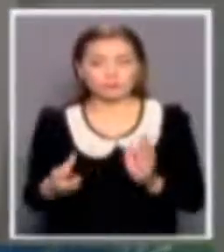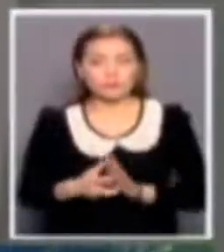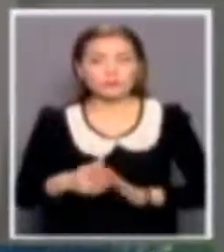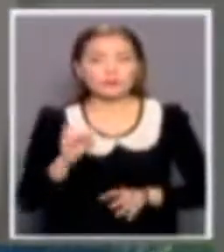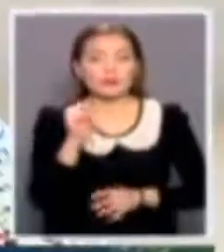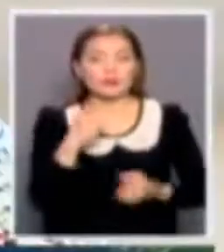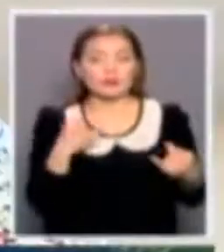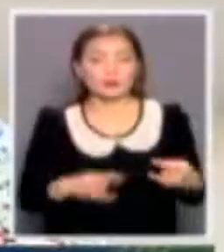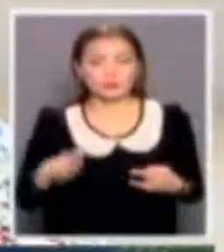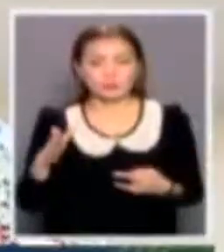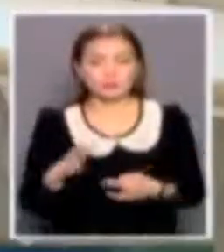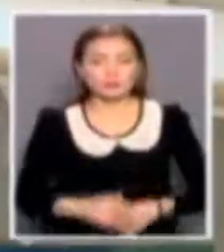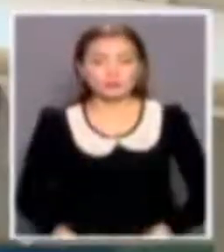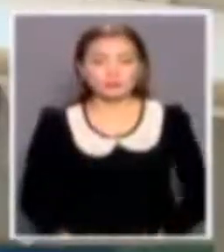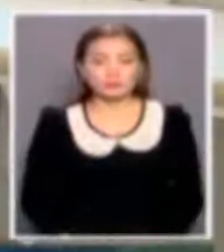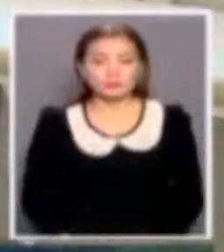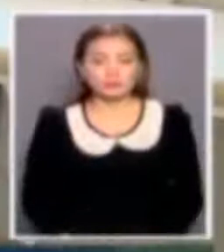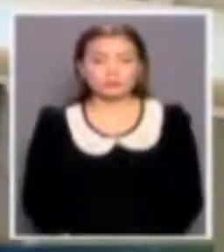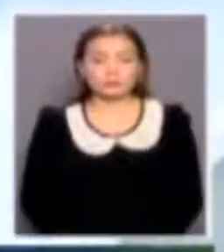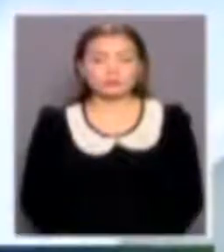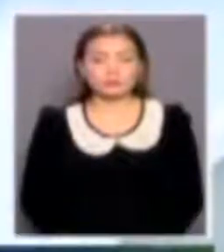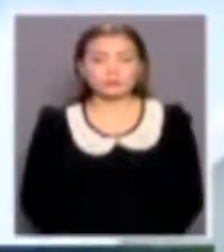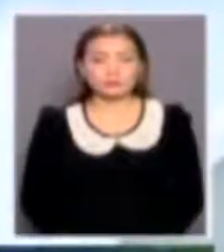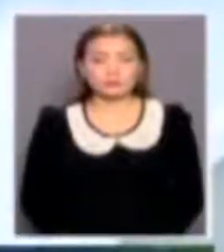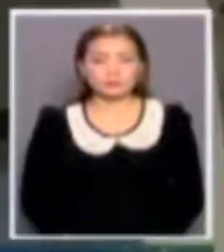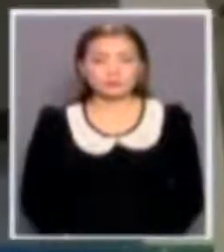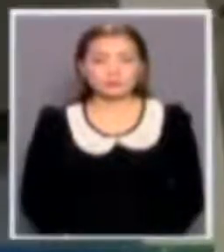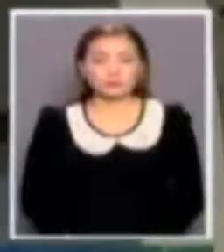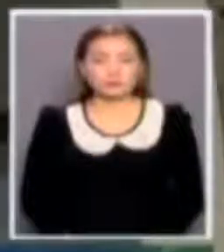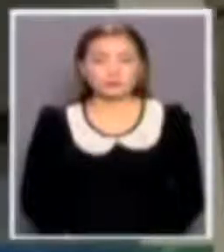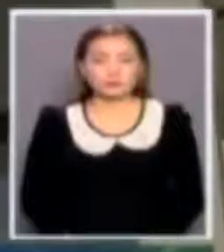физиотерапии. Аймгуль Хайруллина, Сухи Хаттаргазы, Куанш Кудайберген, телеканал Атырау.